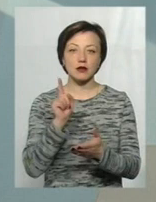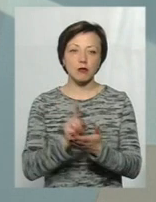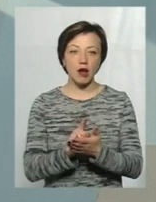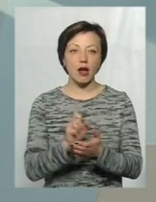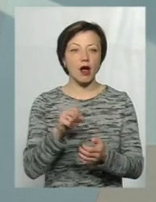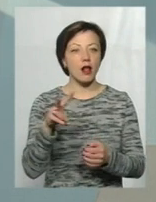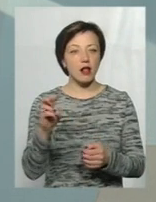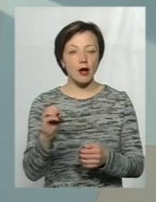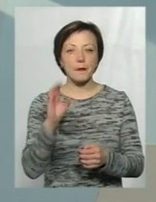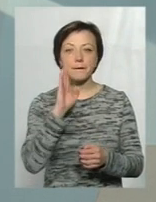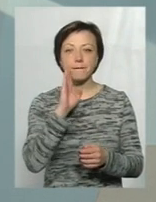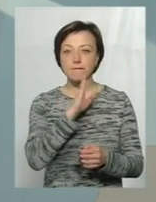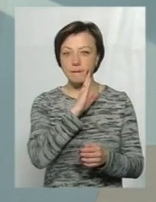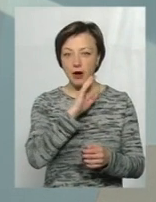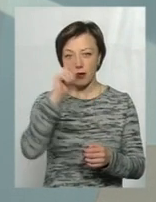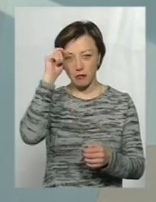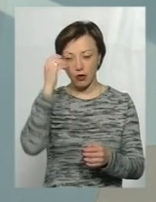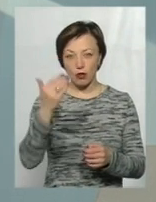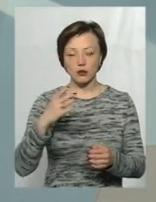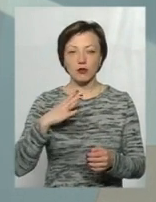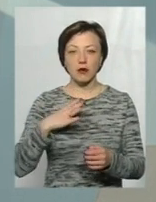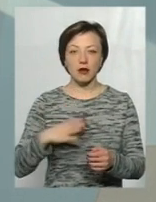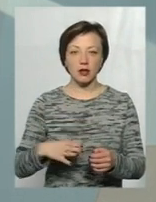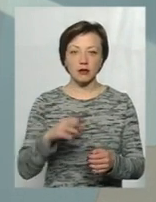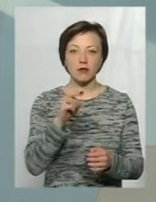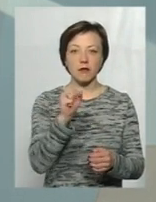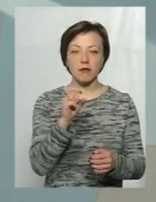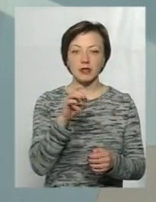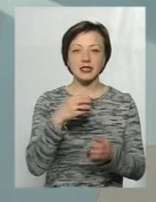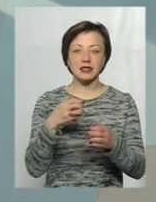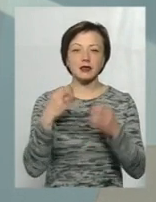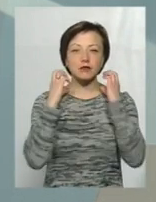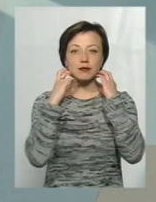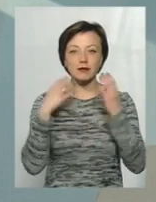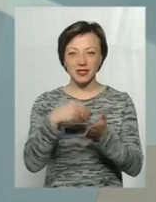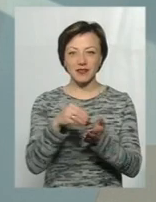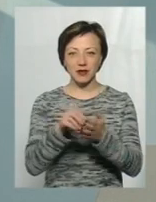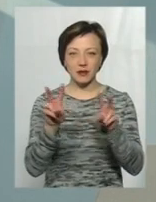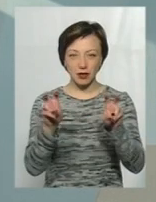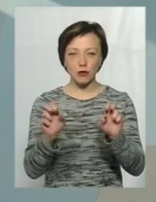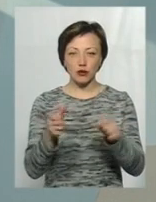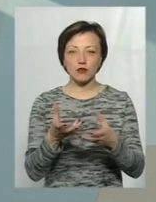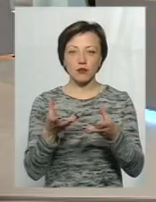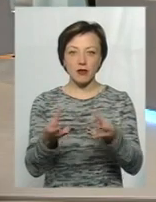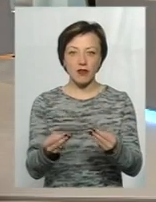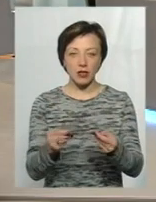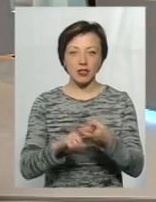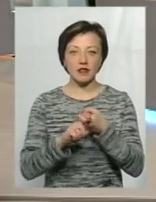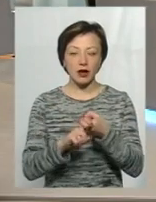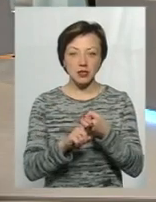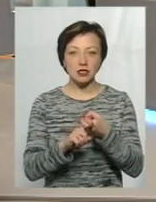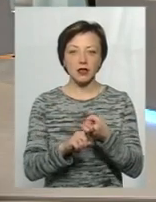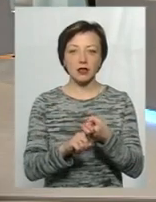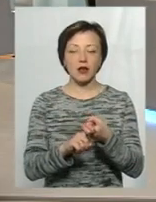от мами хлопчиків, які перенесли паротит, наприклад, вони повинні знати, що це може впливати, така інфекція,